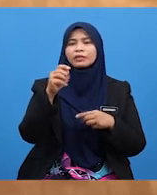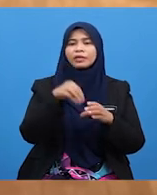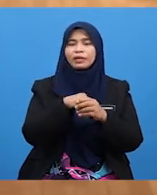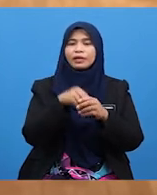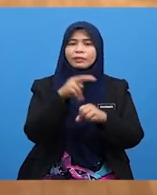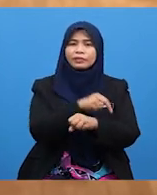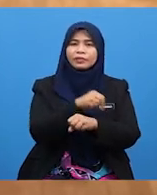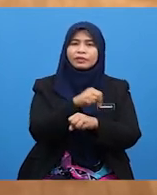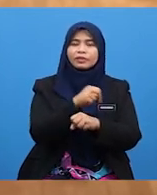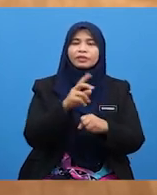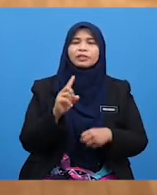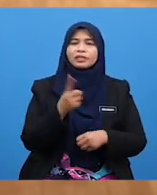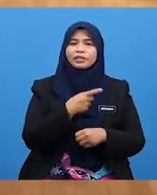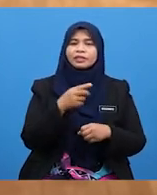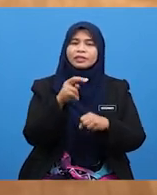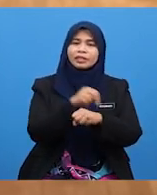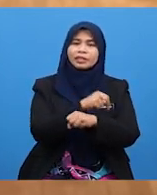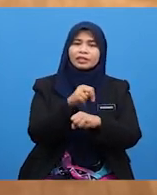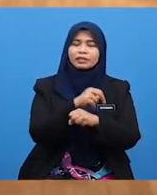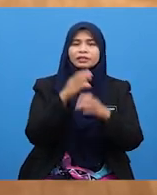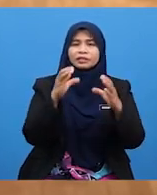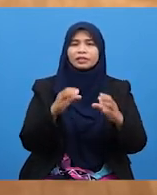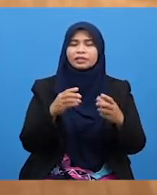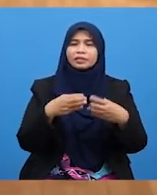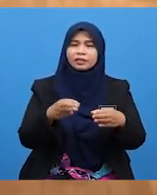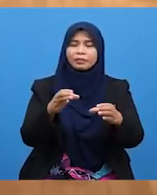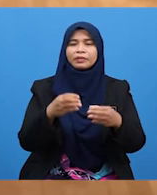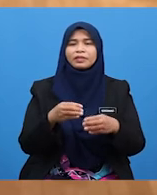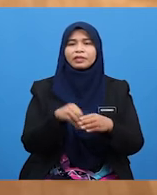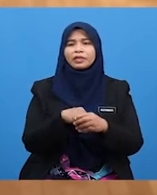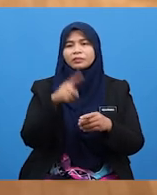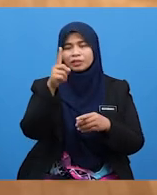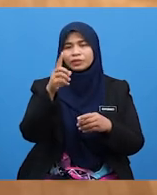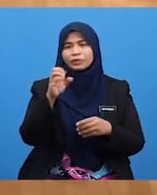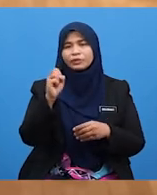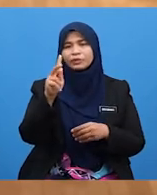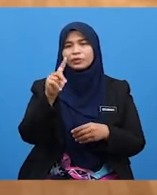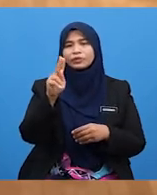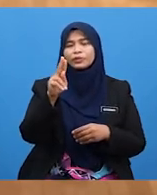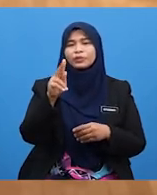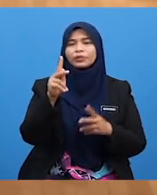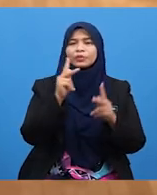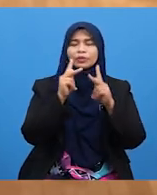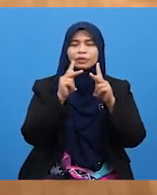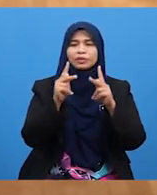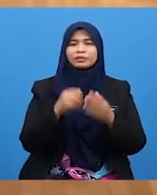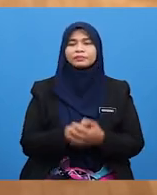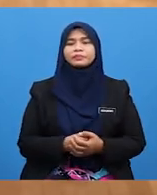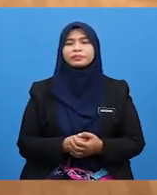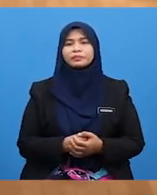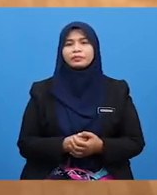nyanyian tu kita nyanyikan secara cepat dalam satu suku kata. Jadi kita mengasingkan, kita ada dua